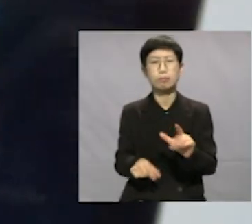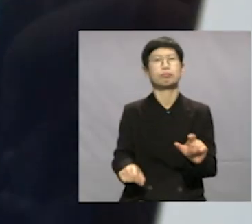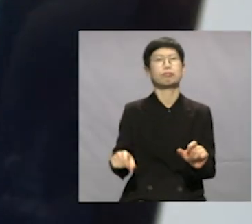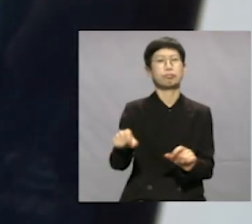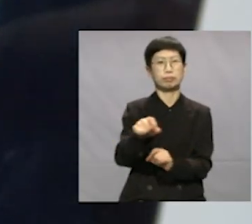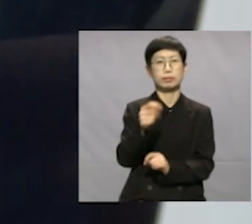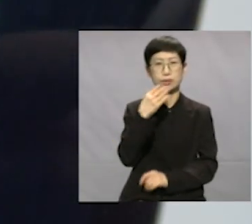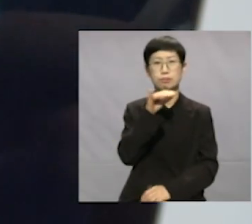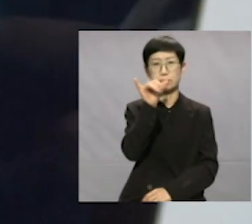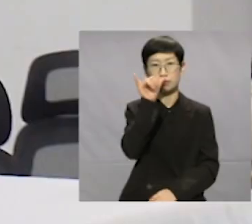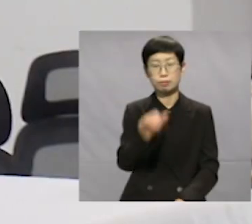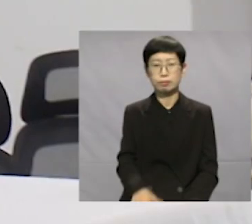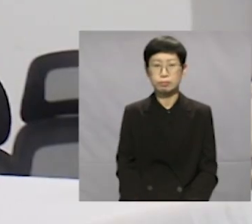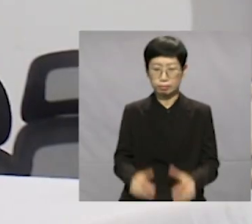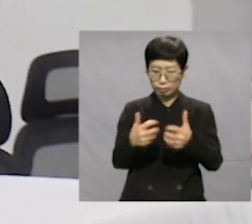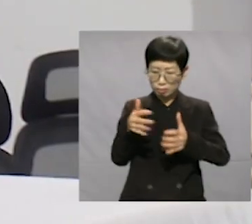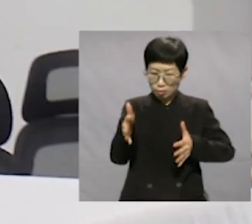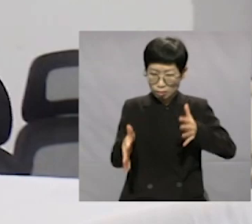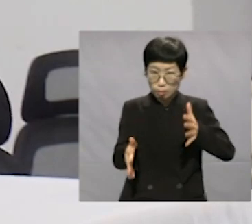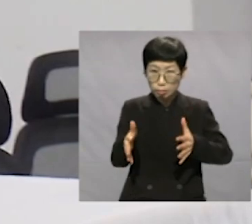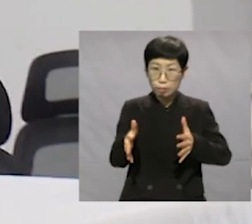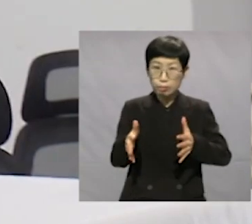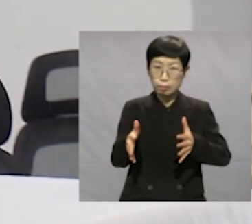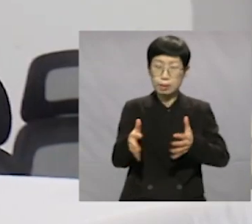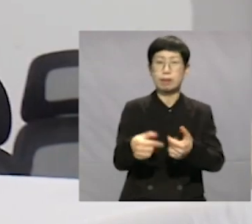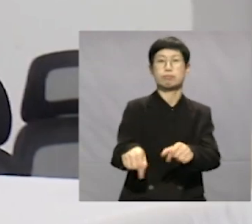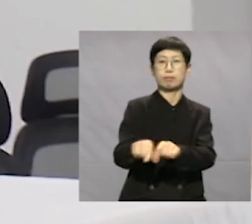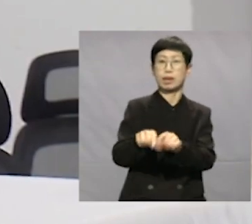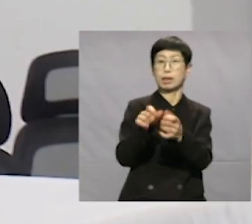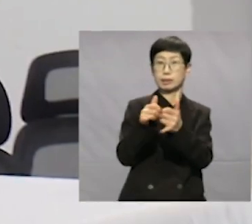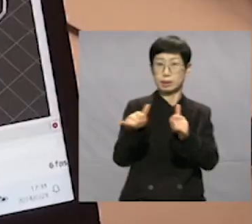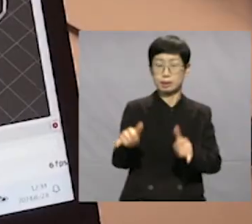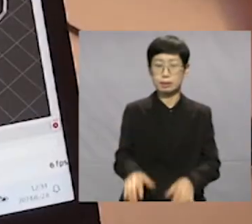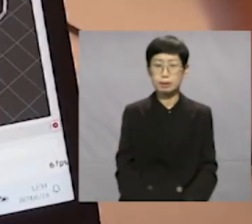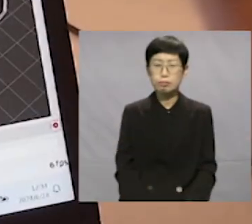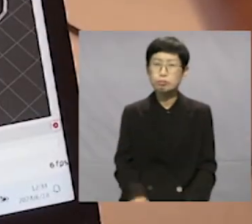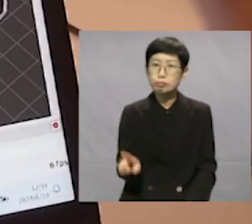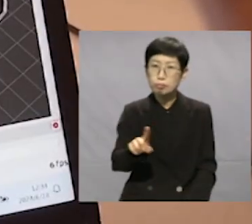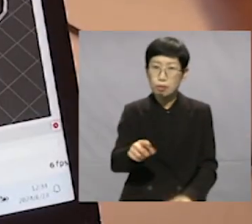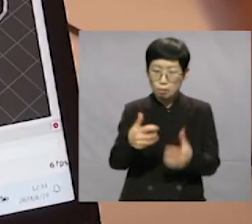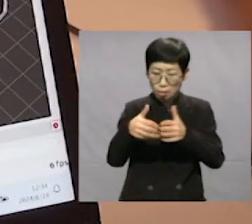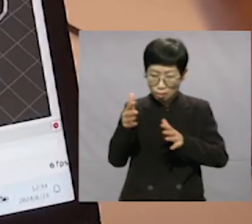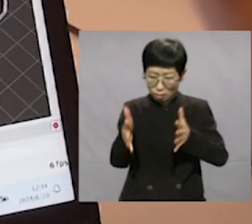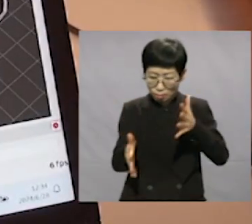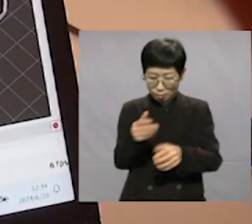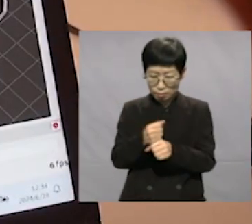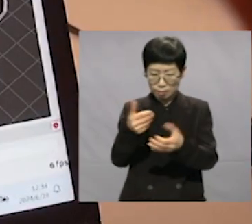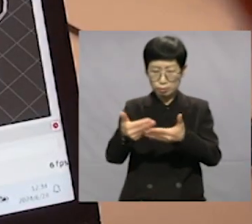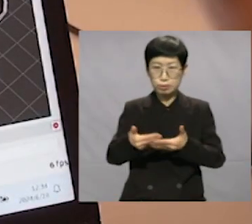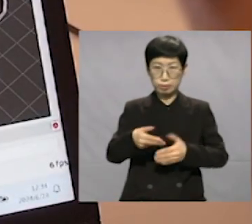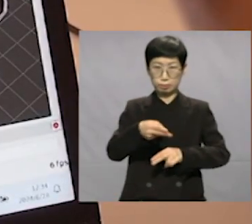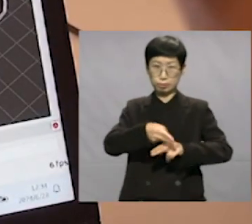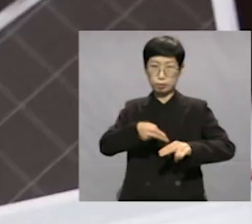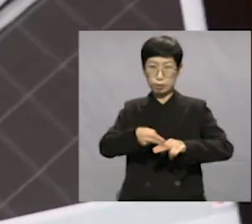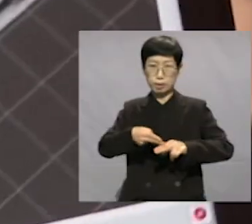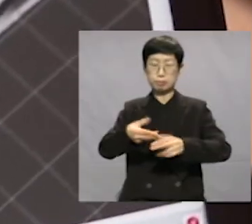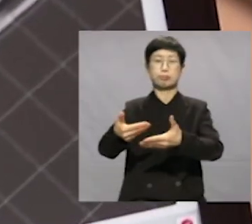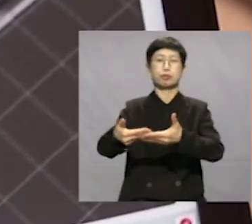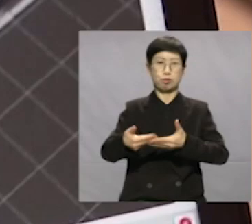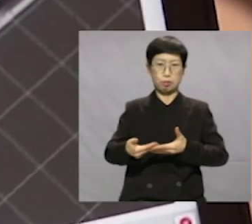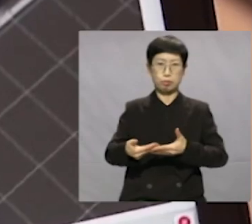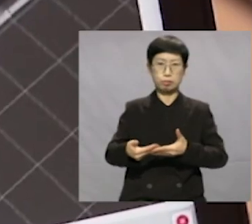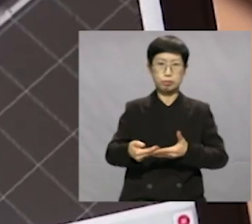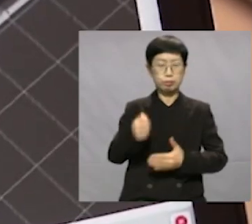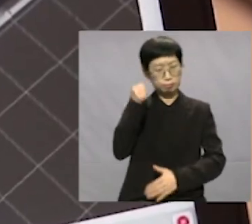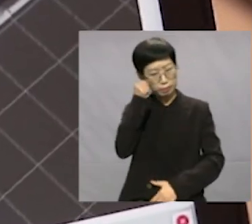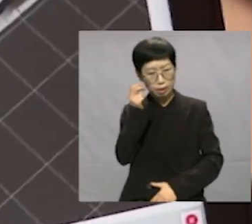거고요. 로봇 시대 원주민들은 휴머노이드 로봇이 만들어주는 음식을 먹고 그다음에 개들이 불러주는 자장가를 듣고